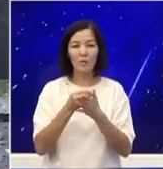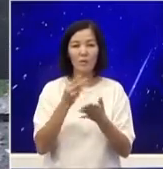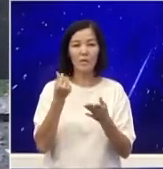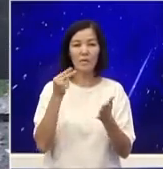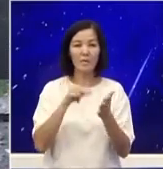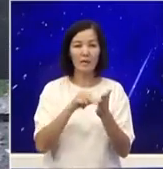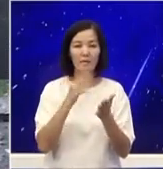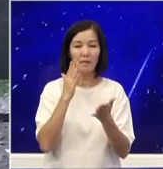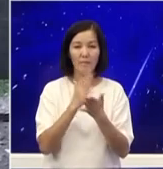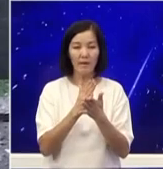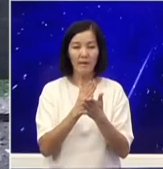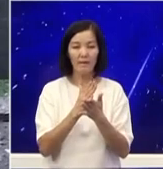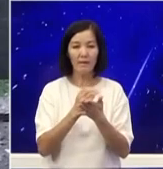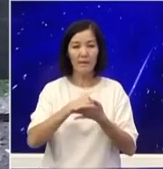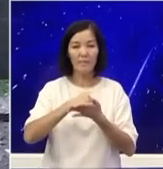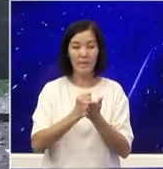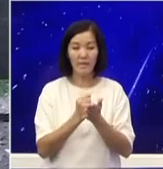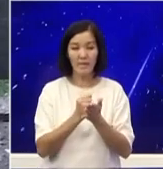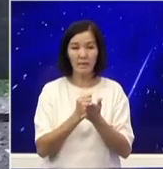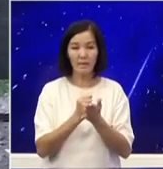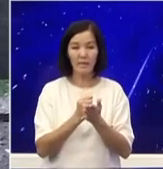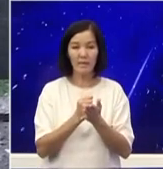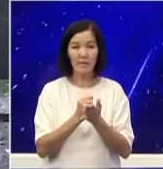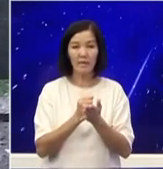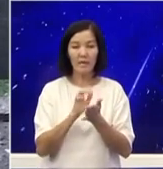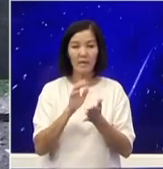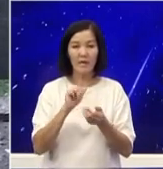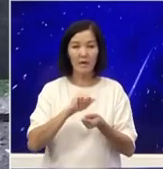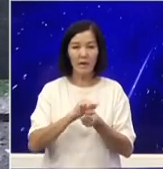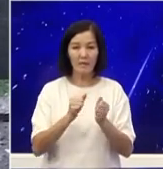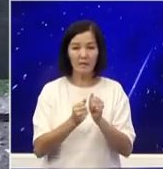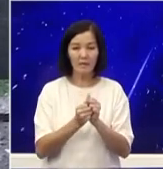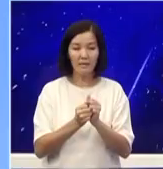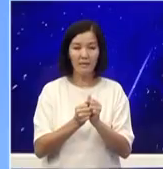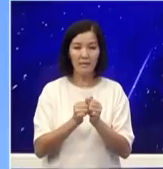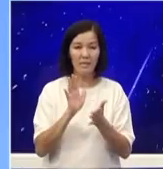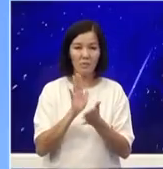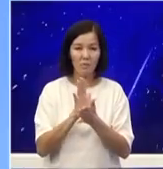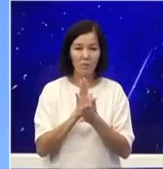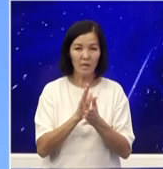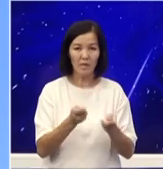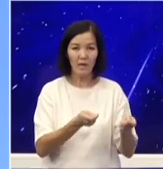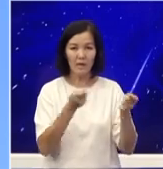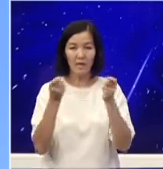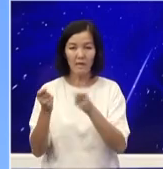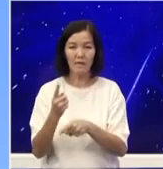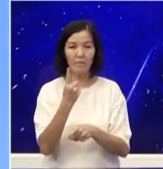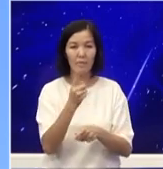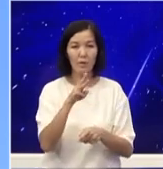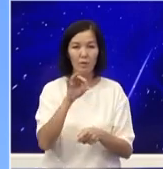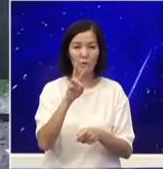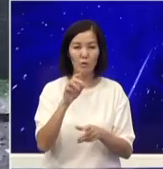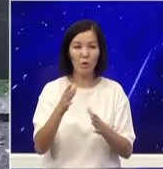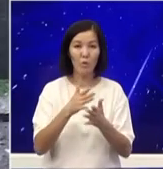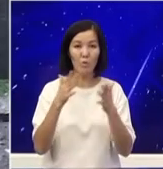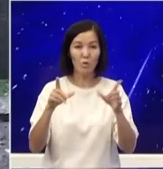Сол тарифтарына сәйкес осы жерге қатты тұрмыстық қалдықтарды жинақтайды. Тоннасымен есептелінеді, жаңағы үлкен